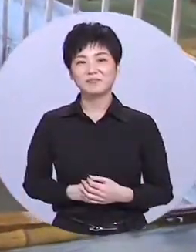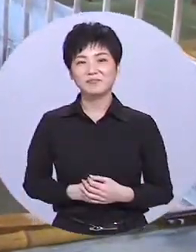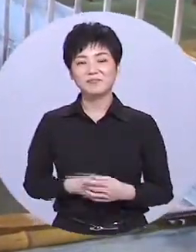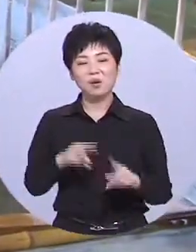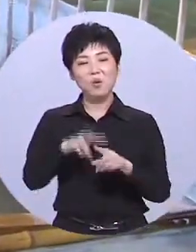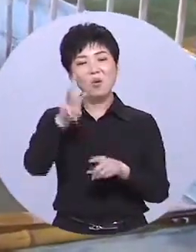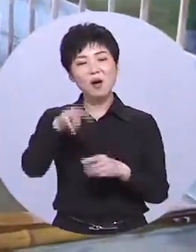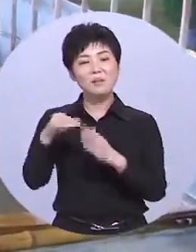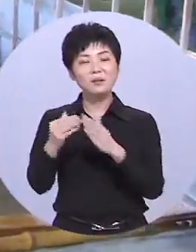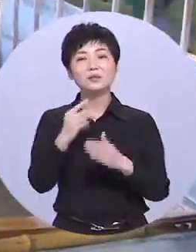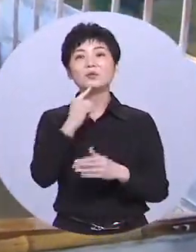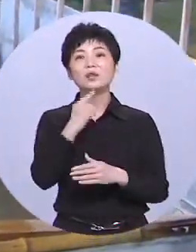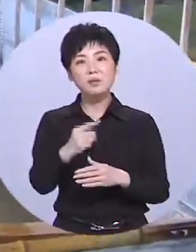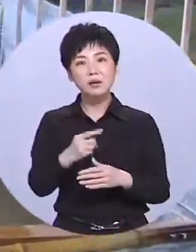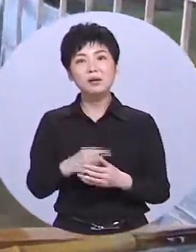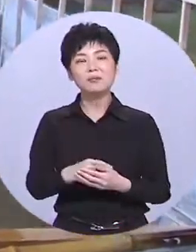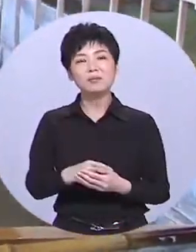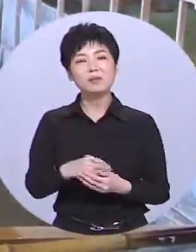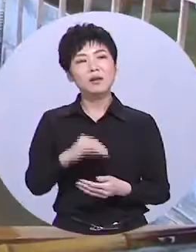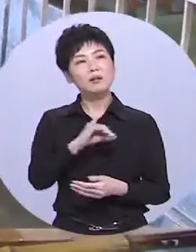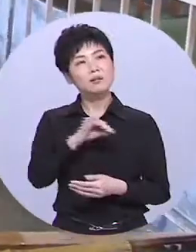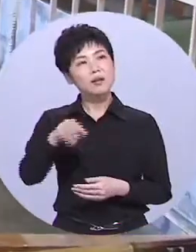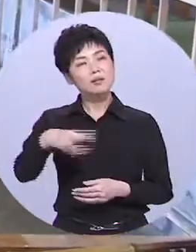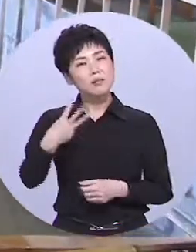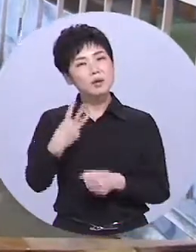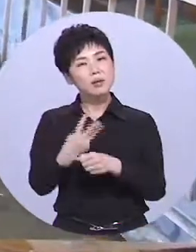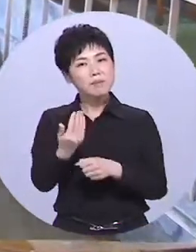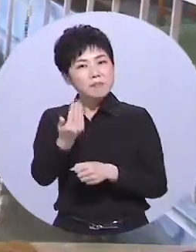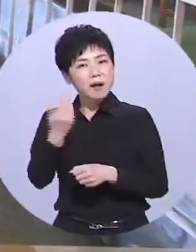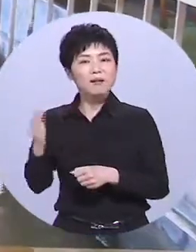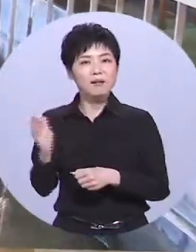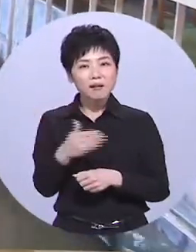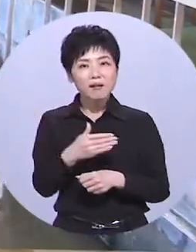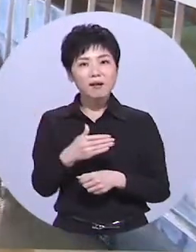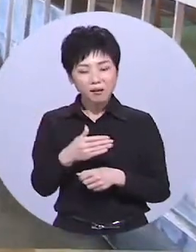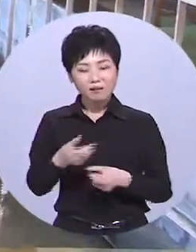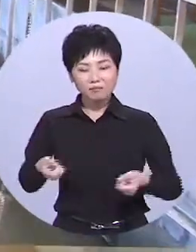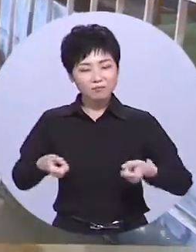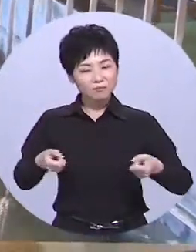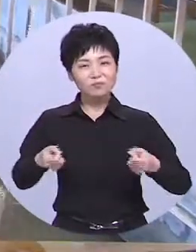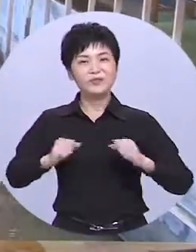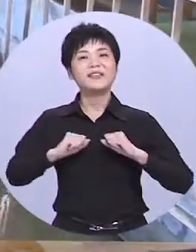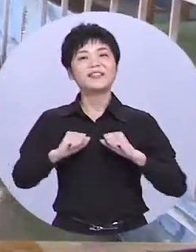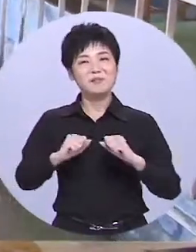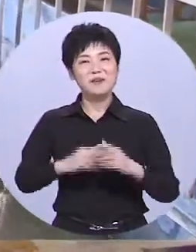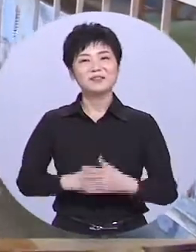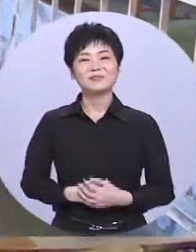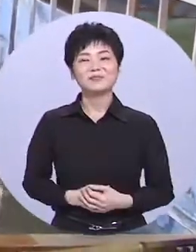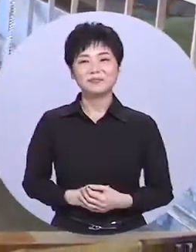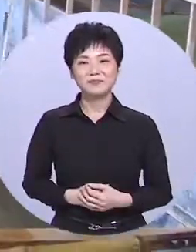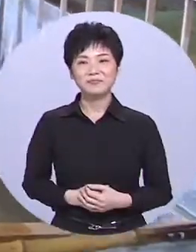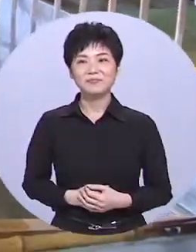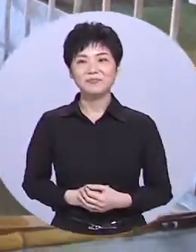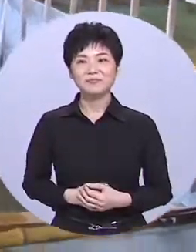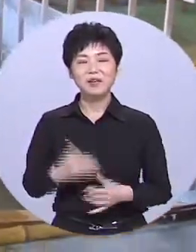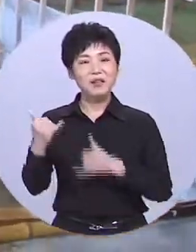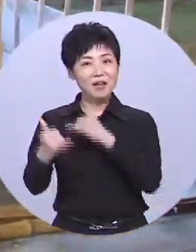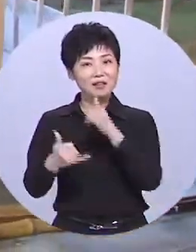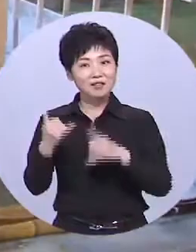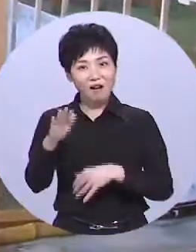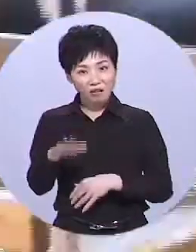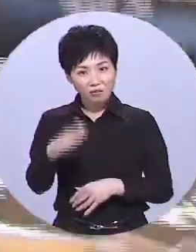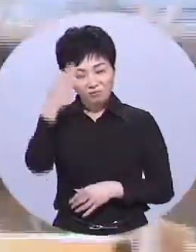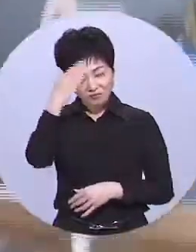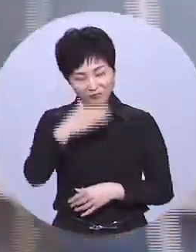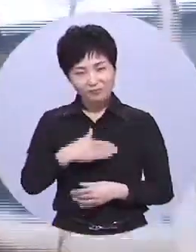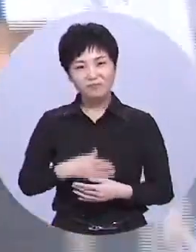町はもう1300年ぐらい前からですね、はい、こういう和紙式が行われてたんですね。 あ、長い歴史があるんですね。 そうなん